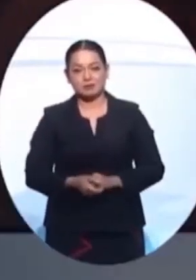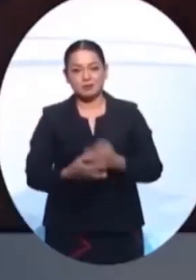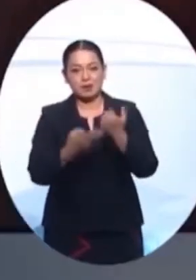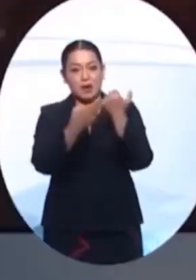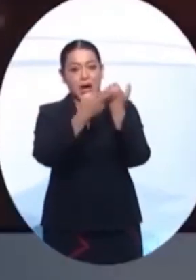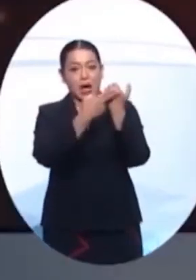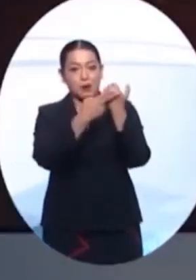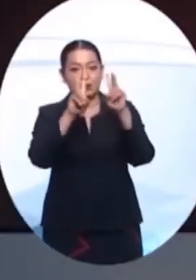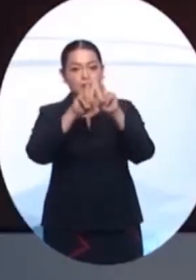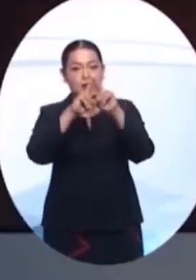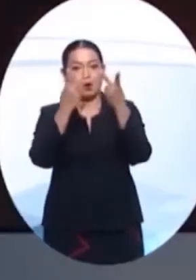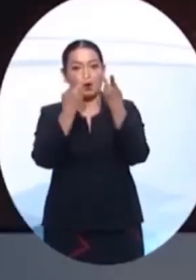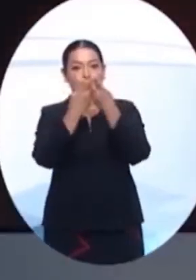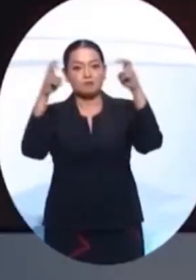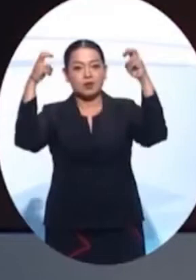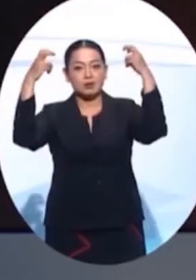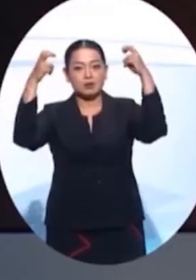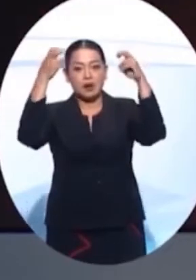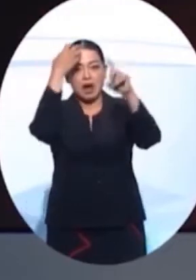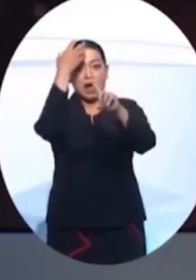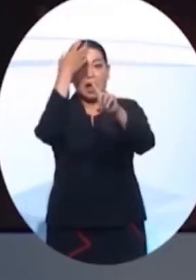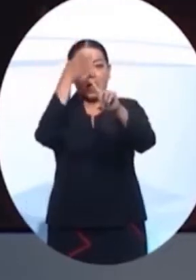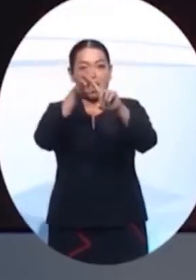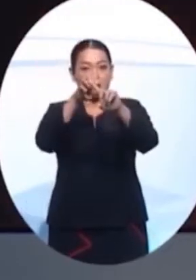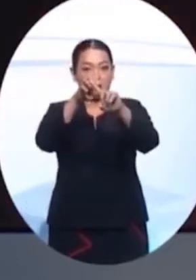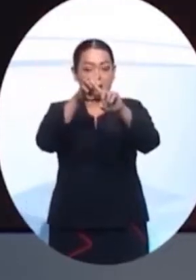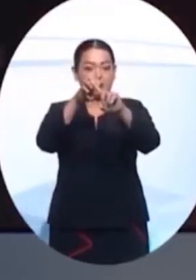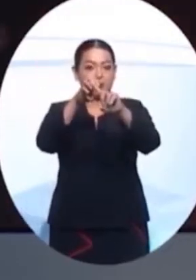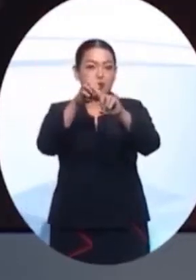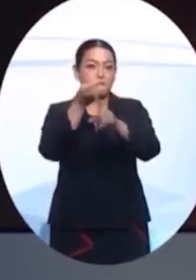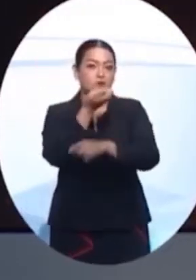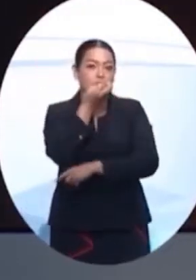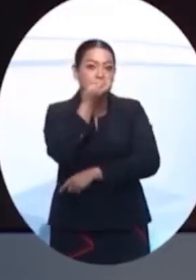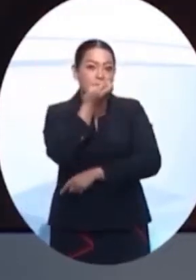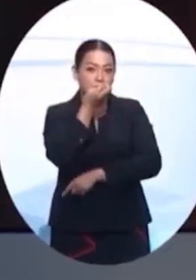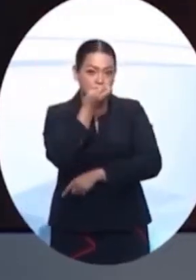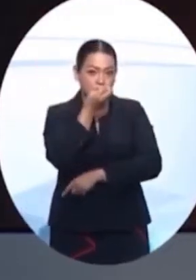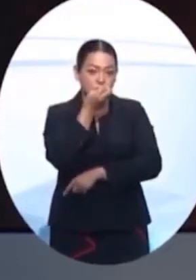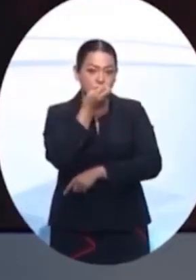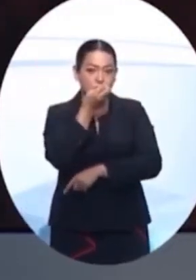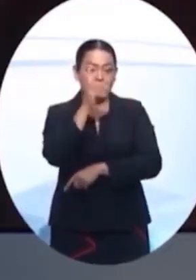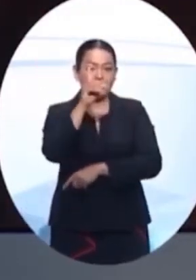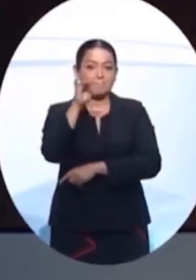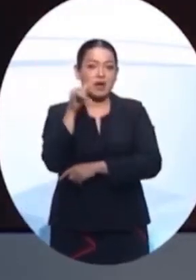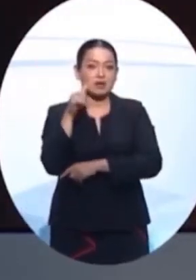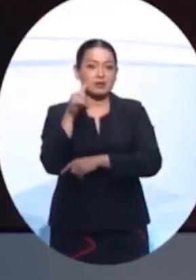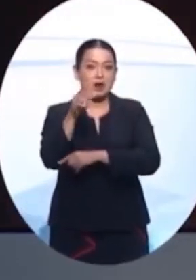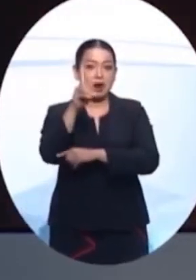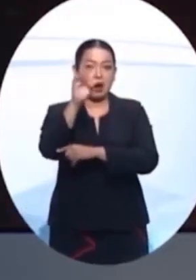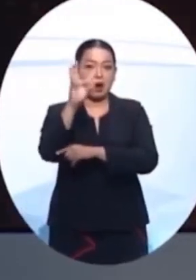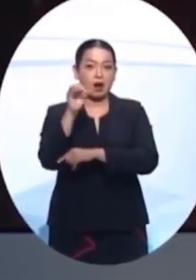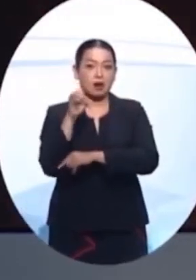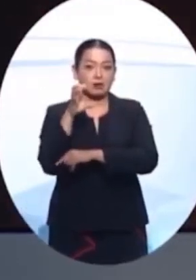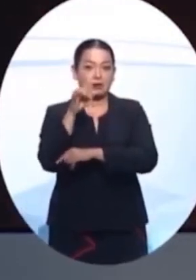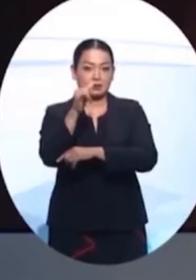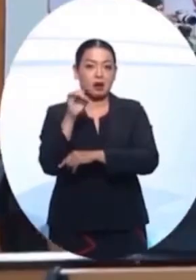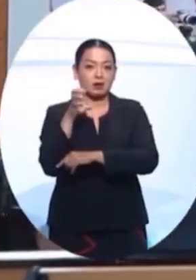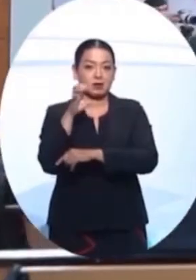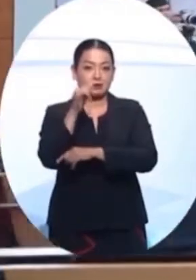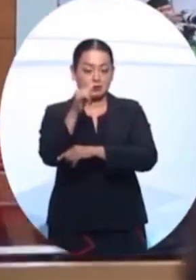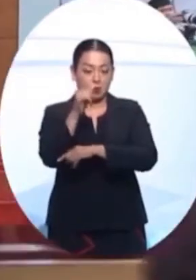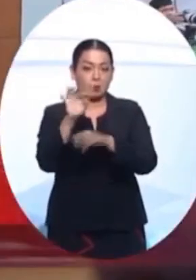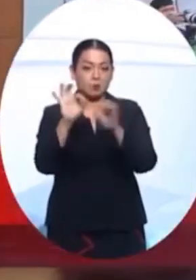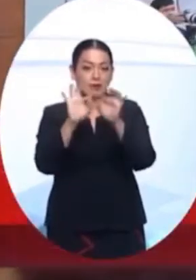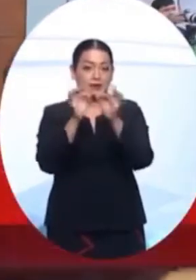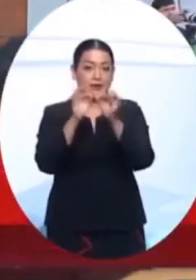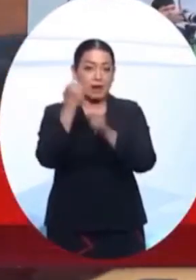ra hội thảo khoa học với chủ đề ứng dụng thành tựu y học cổ truyền dân tộc kết hợp với công nghệ hiện đại trong việc hỗ trợ điều trị bệnh hen suyễn.